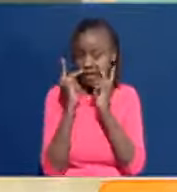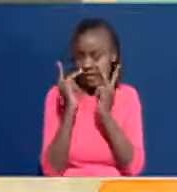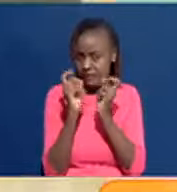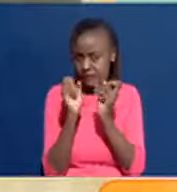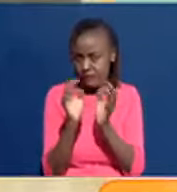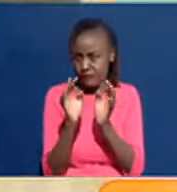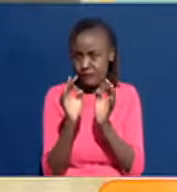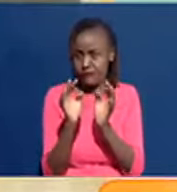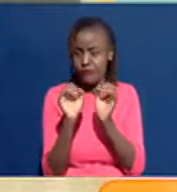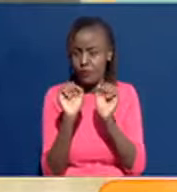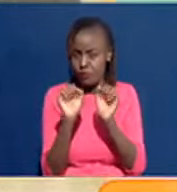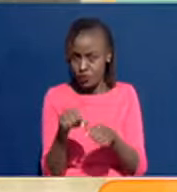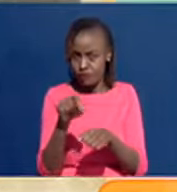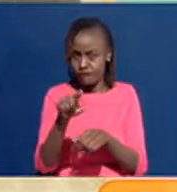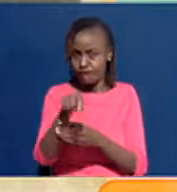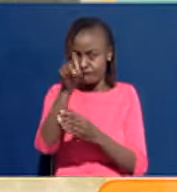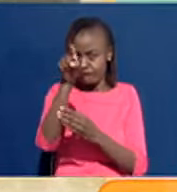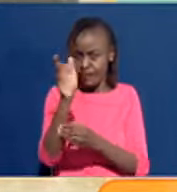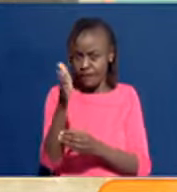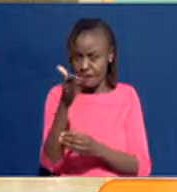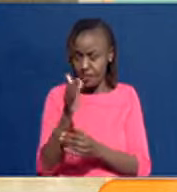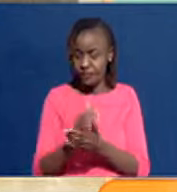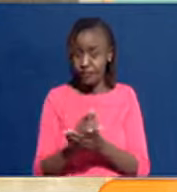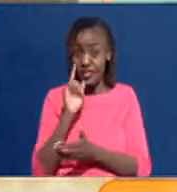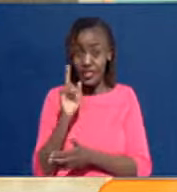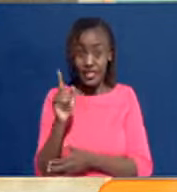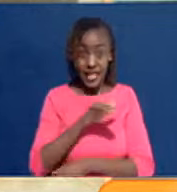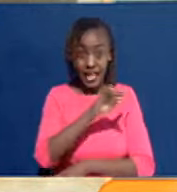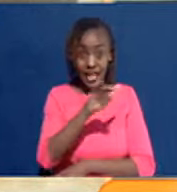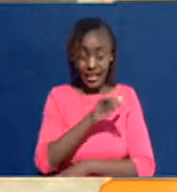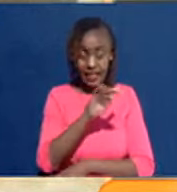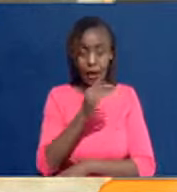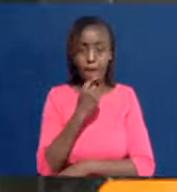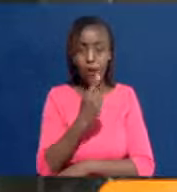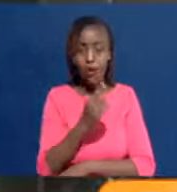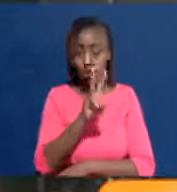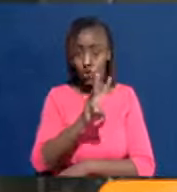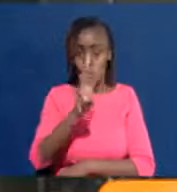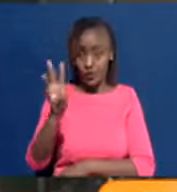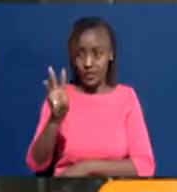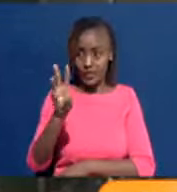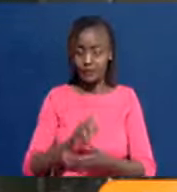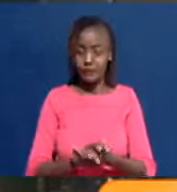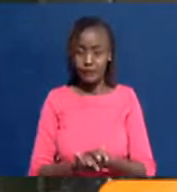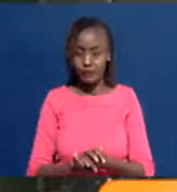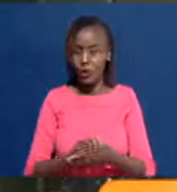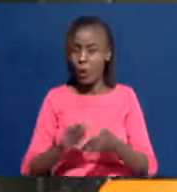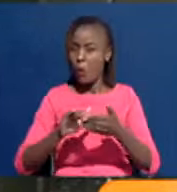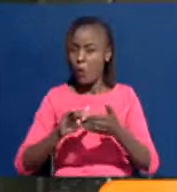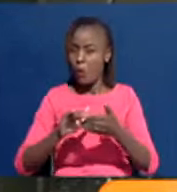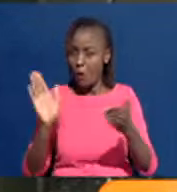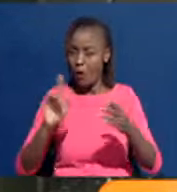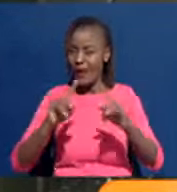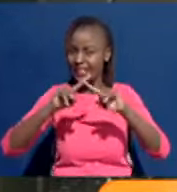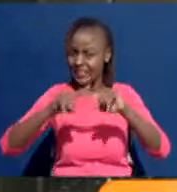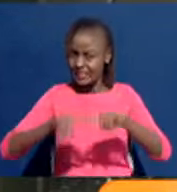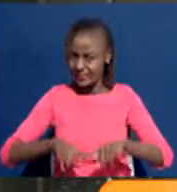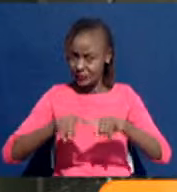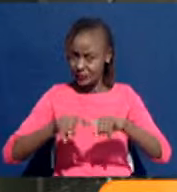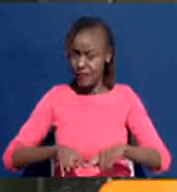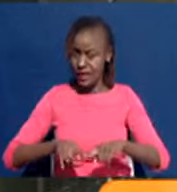tonge. Katika kijiji hiki cha Riting, kaunti ya Pokot Magharibi, kinachotegemea uvuvi kama kitega